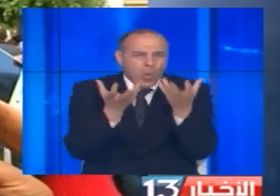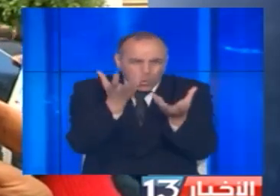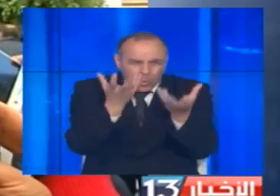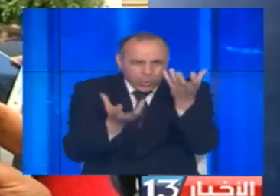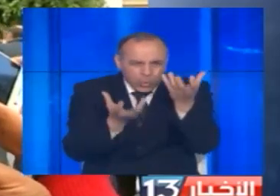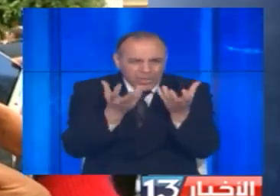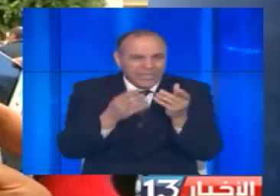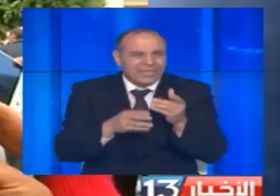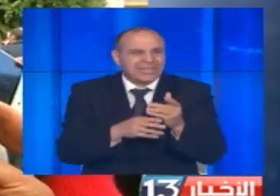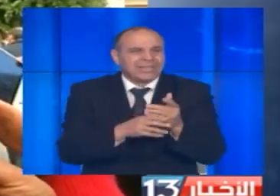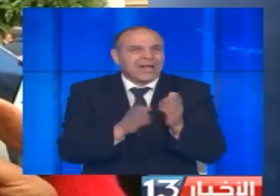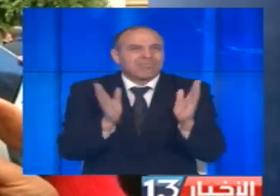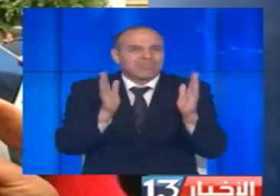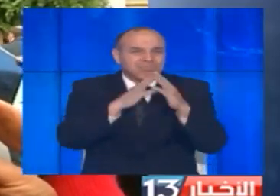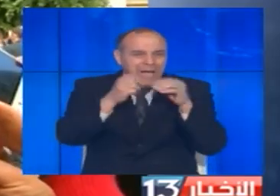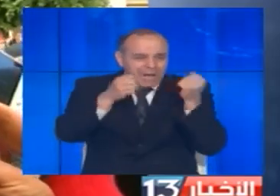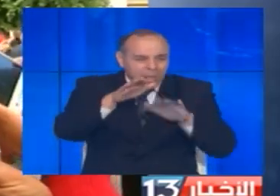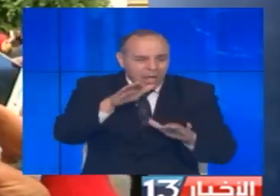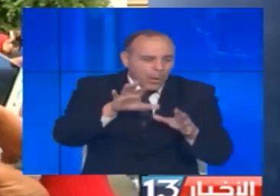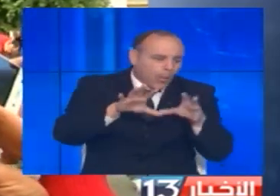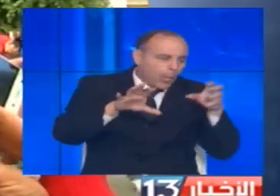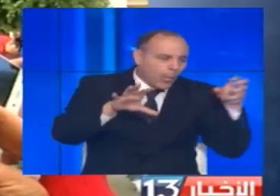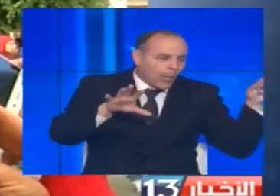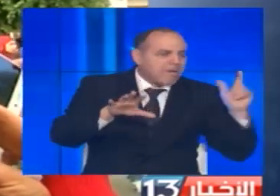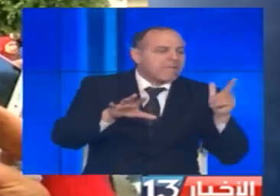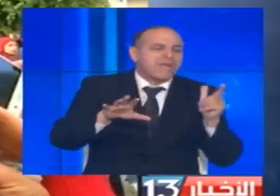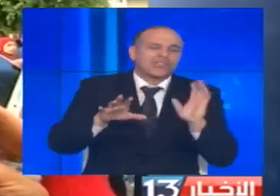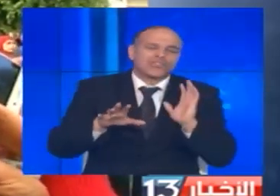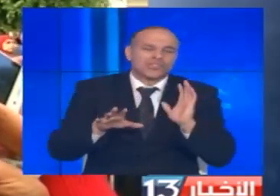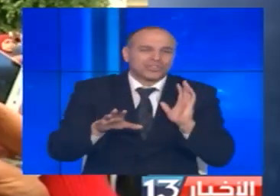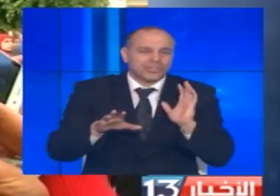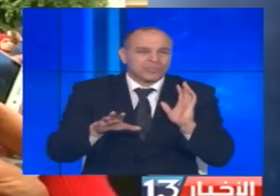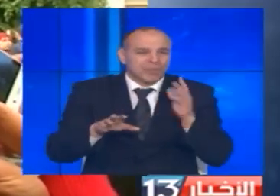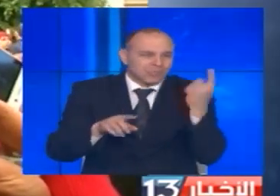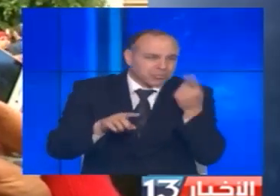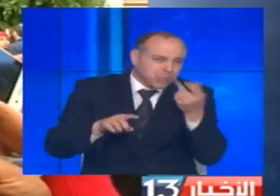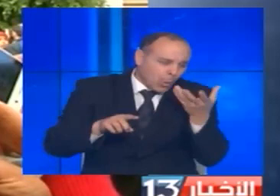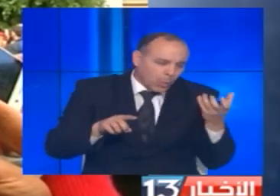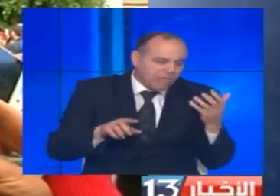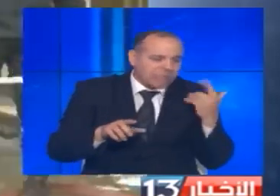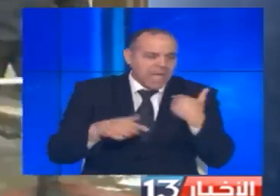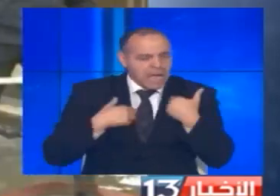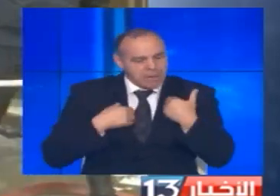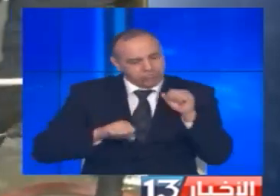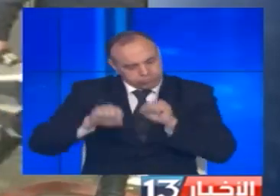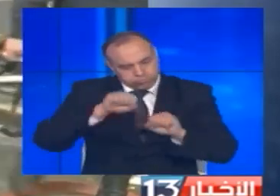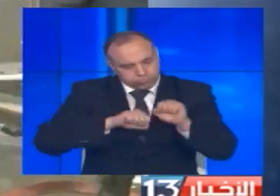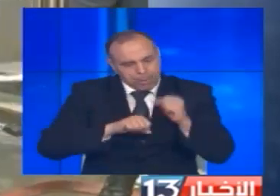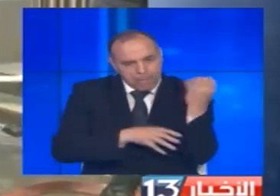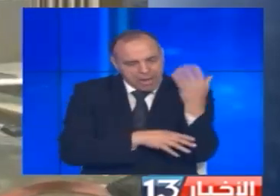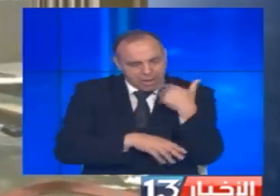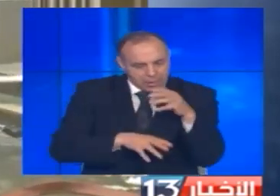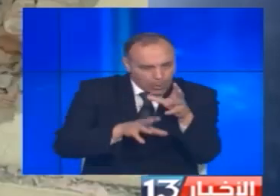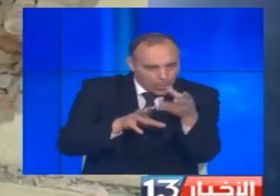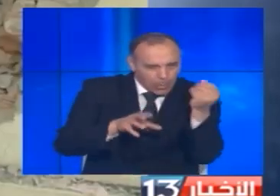غير مجهز بإمكانيات استخراج دخان آلية، وبالتالي نستعمله في الإمكانيات نتاعنا في استخراج الدخان.